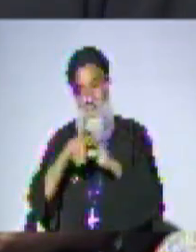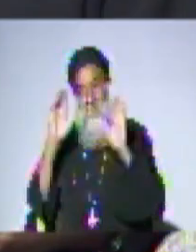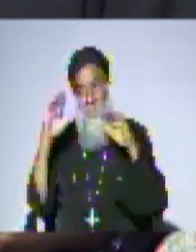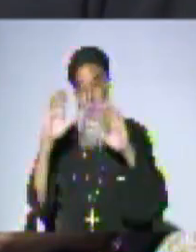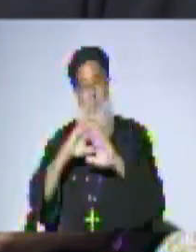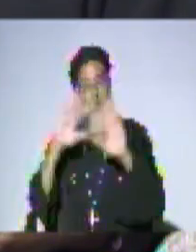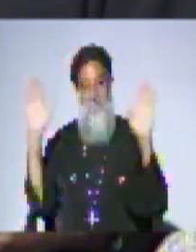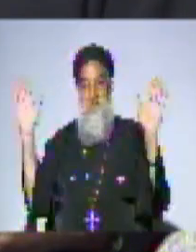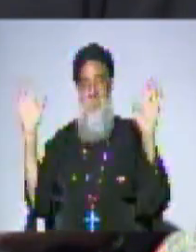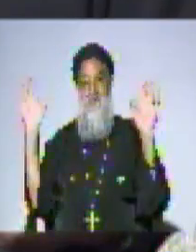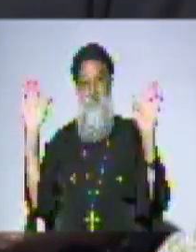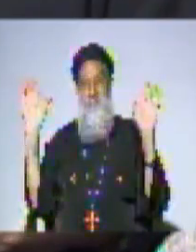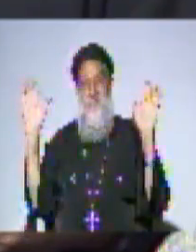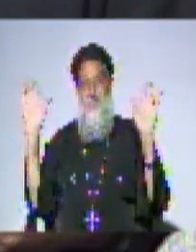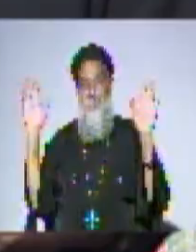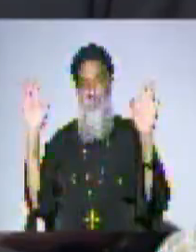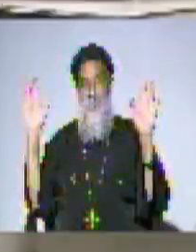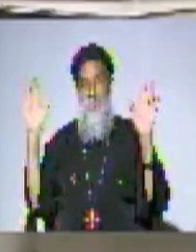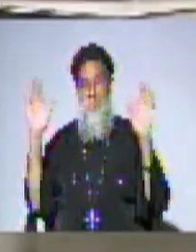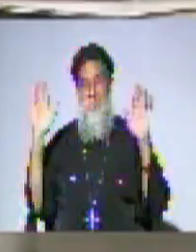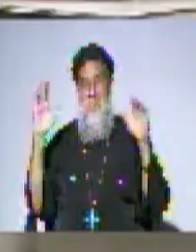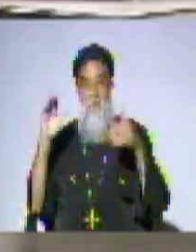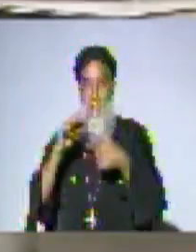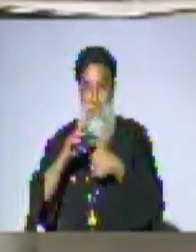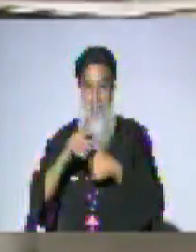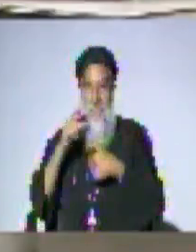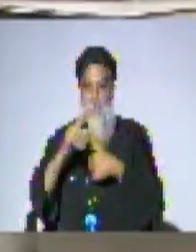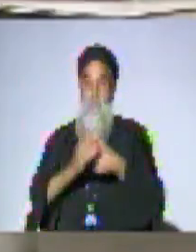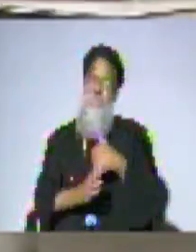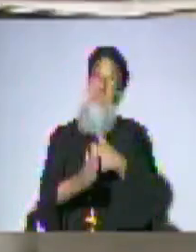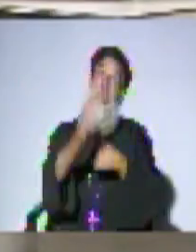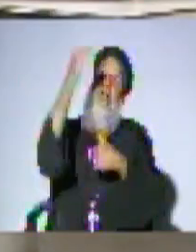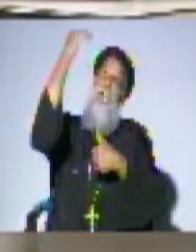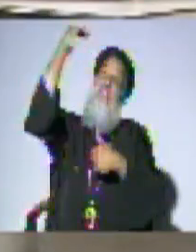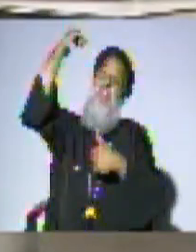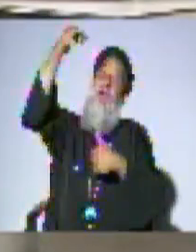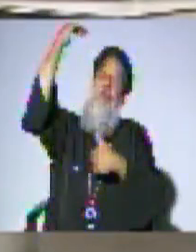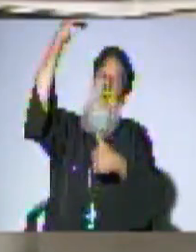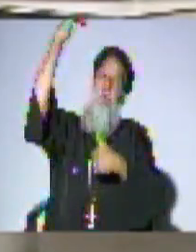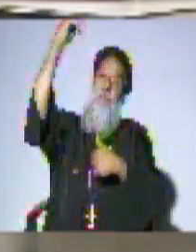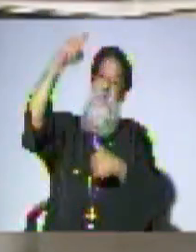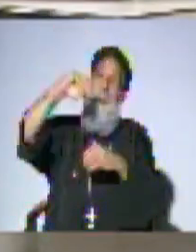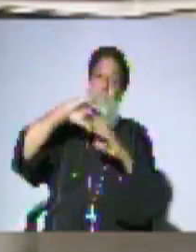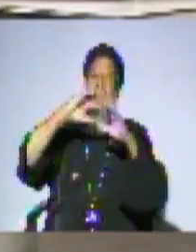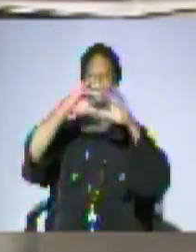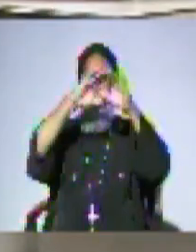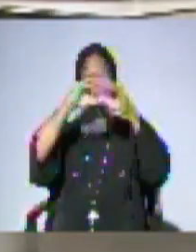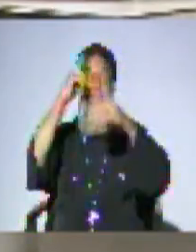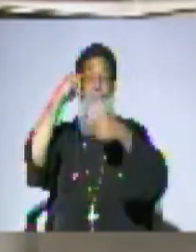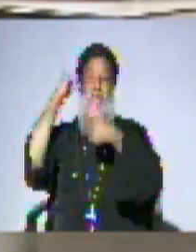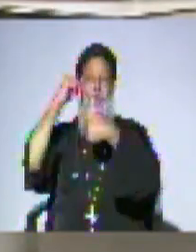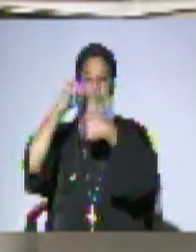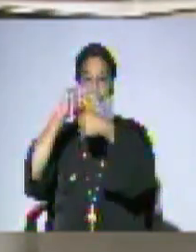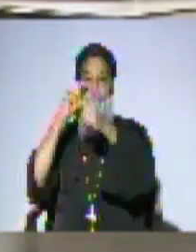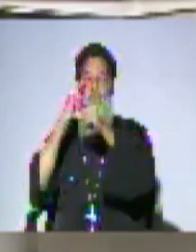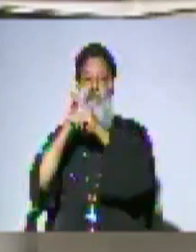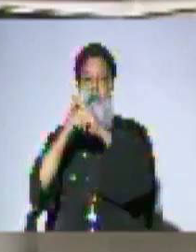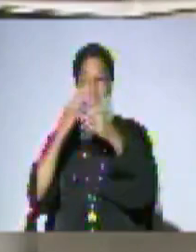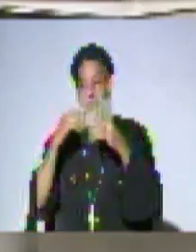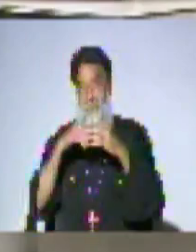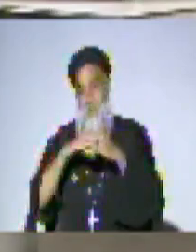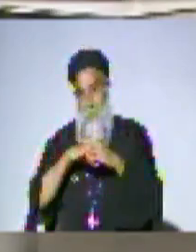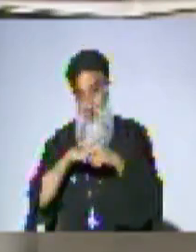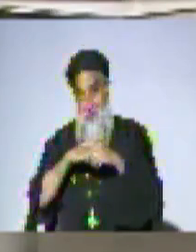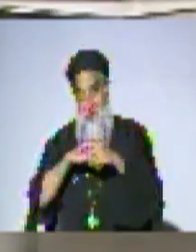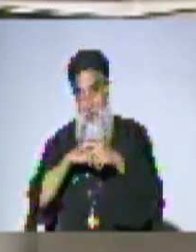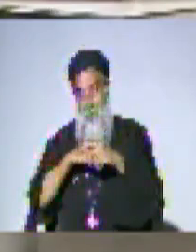خاص بملاك الذبيحه. يقول يا ملاك الذبيحه الصاعد الى العلو بهذه التسبيحه اذكرنا قدام الرب.